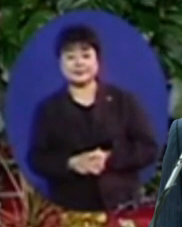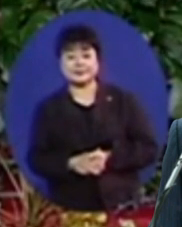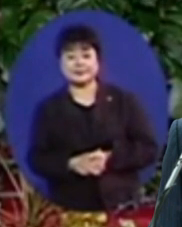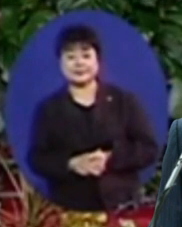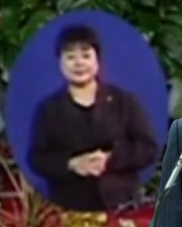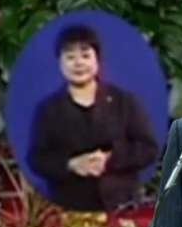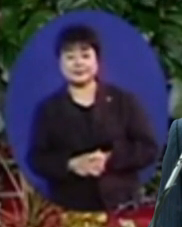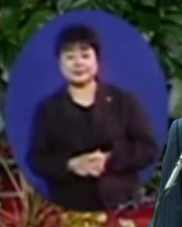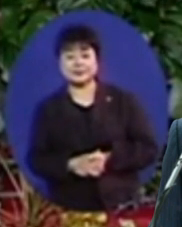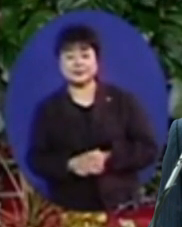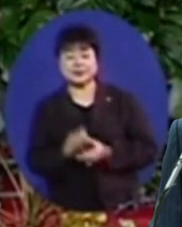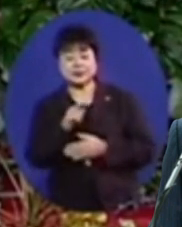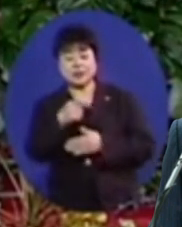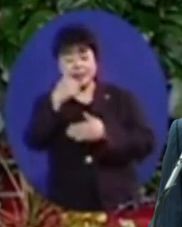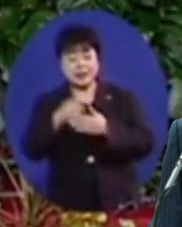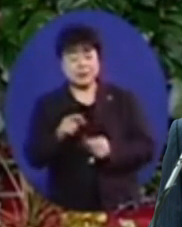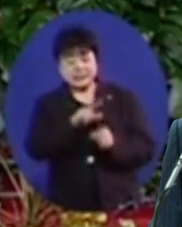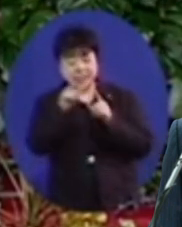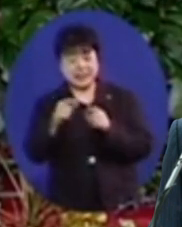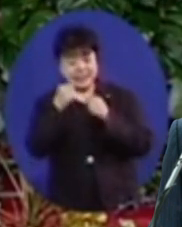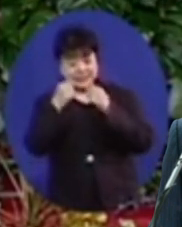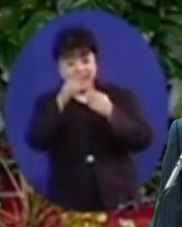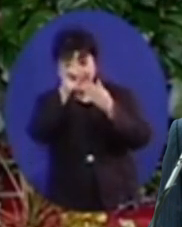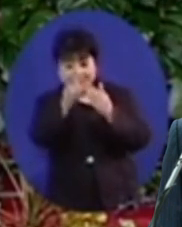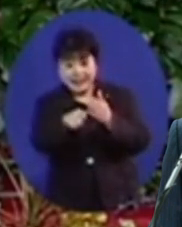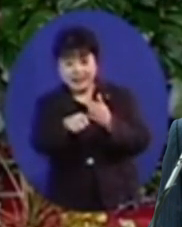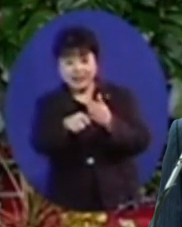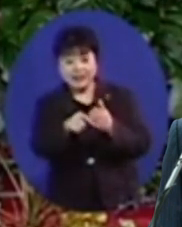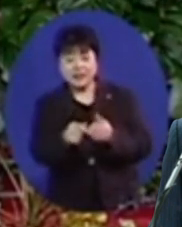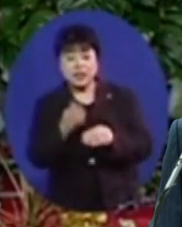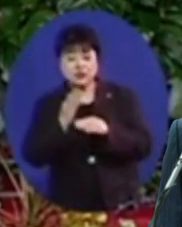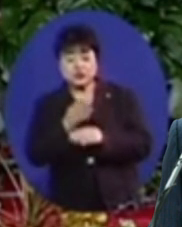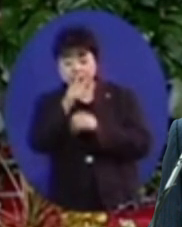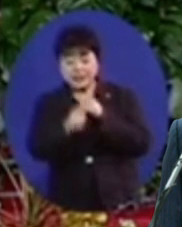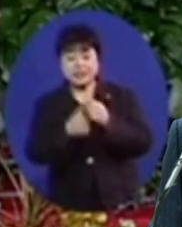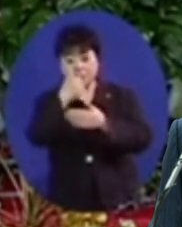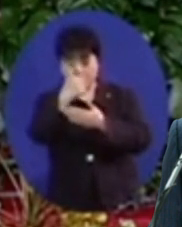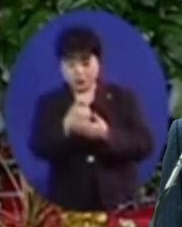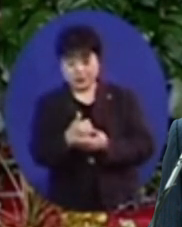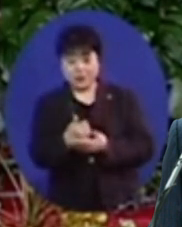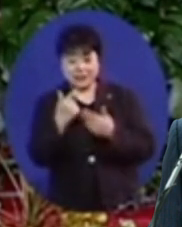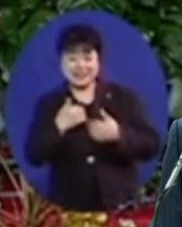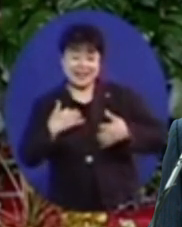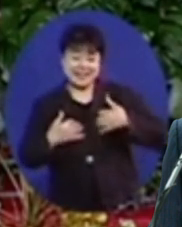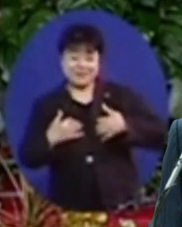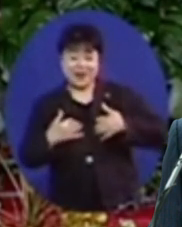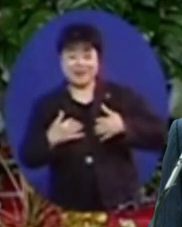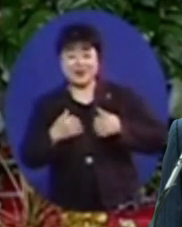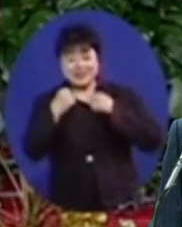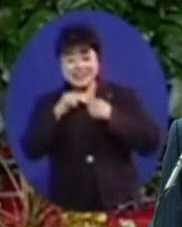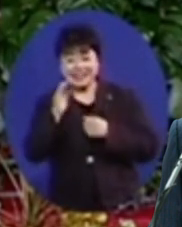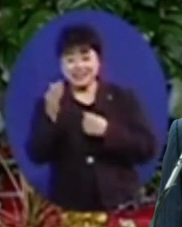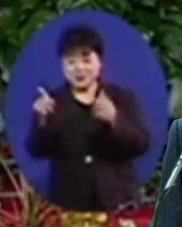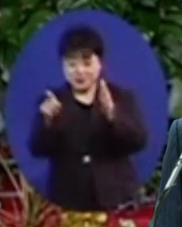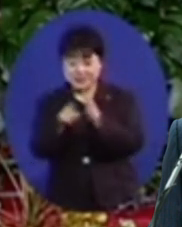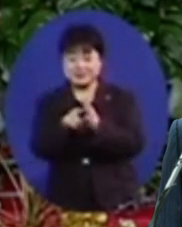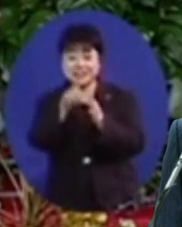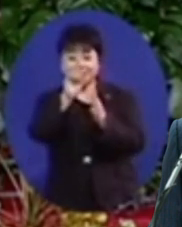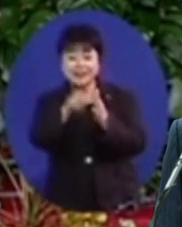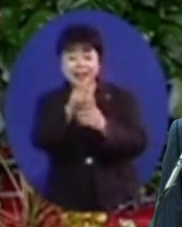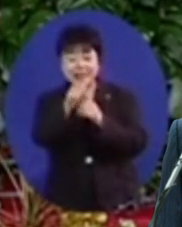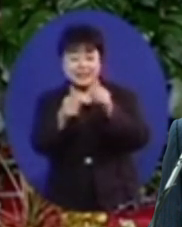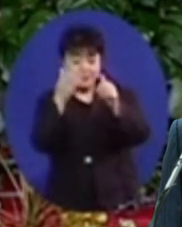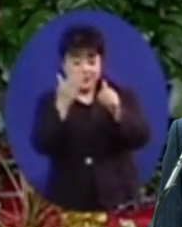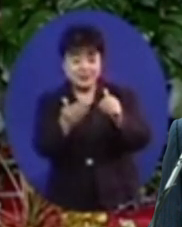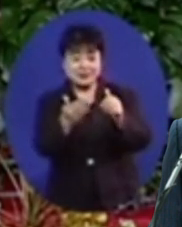우리도 이 세상에서 남은 생애를 사는 동안 중심에 하나님을 모시고 항상 기뻐하며 살아야 합니다. 그리할 때